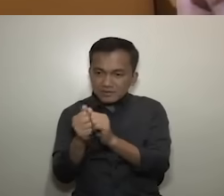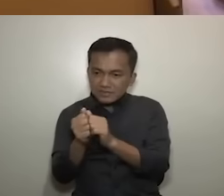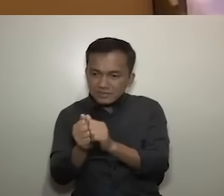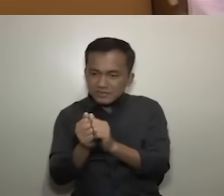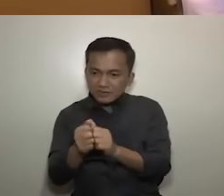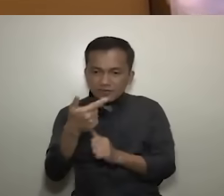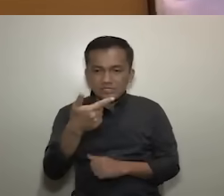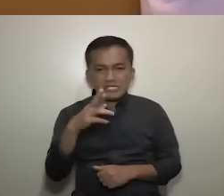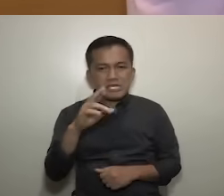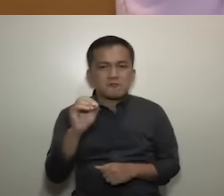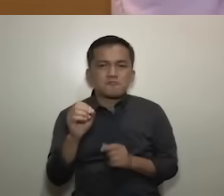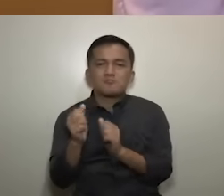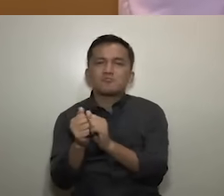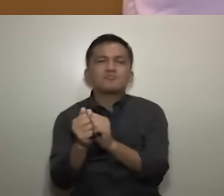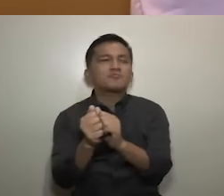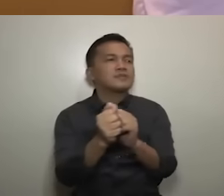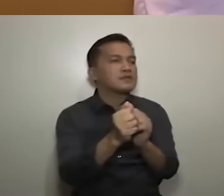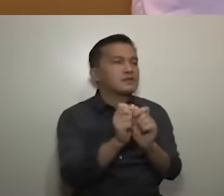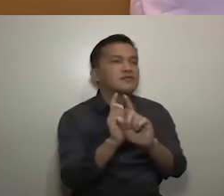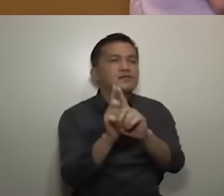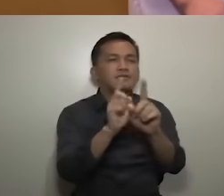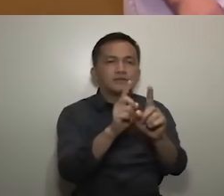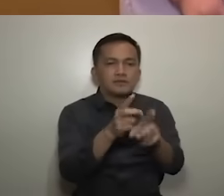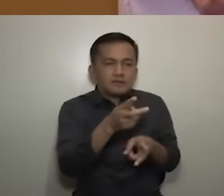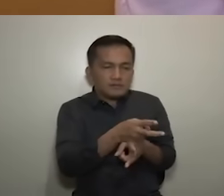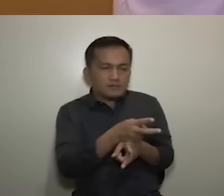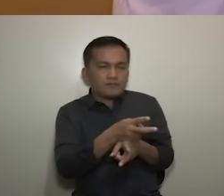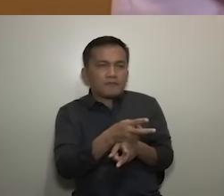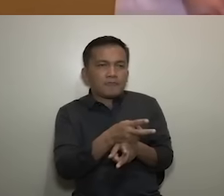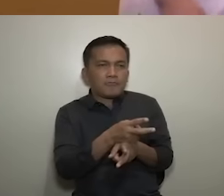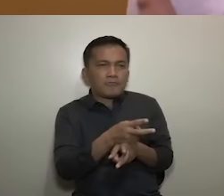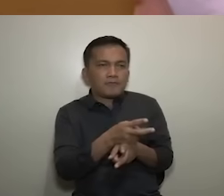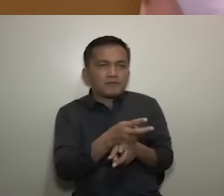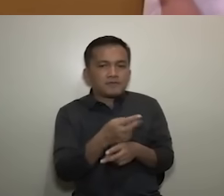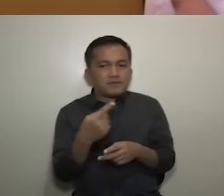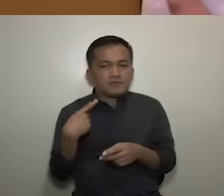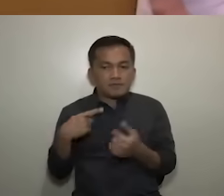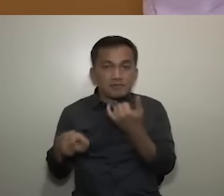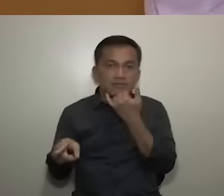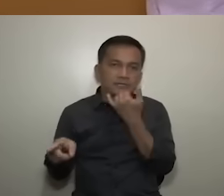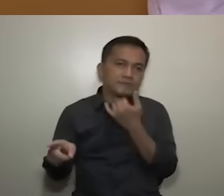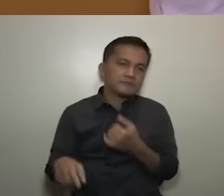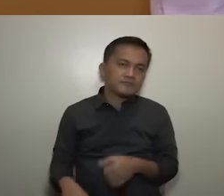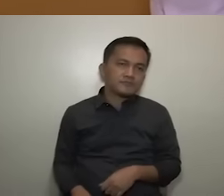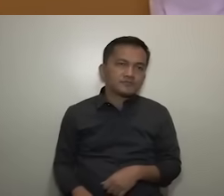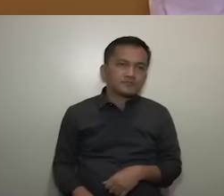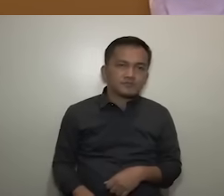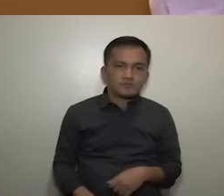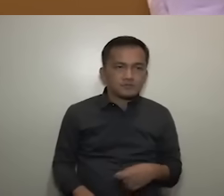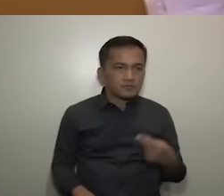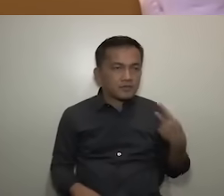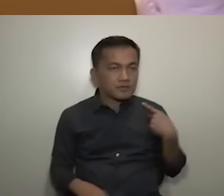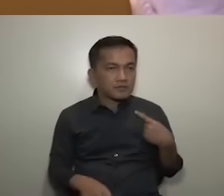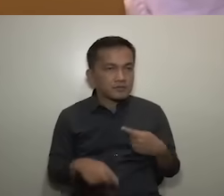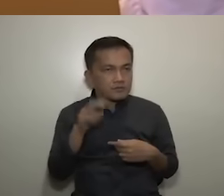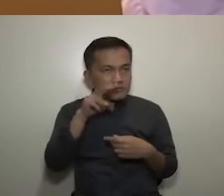kanilang mga GRO kahit saan pumunta at nakabantay. So may mali ka rito, sir. May video pa po yan habang pinopost po kami